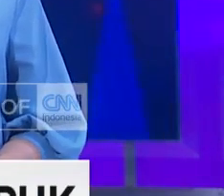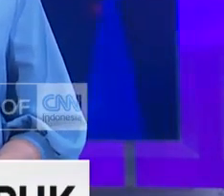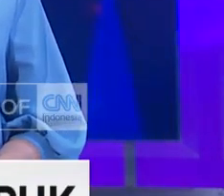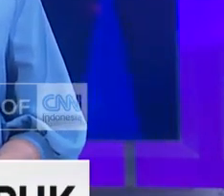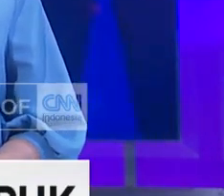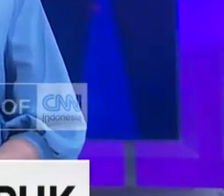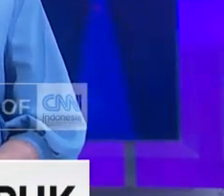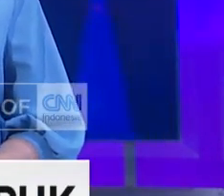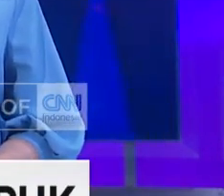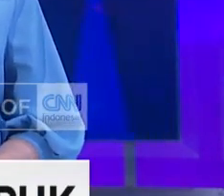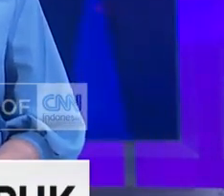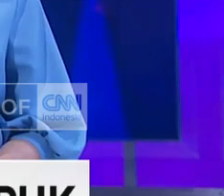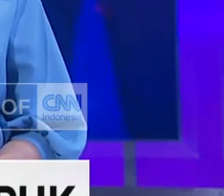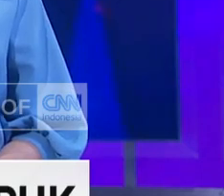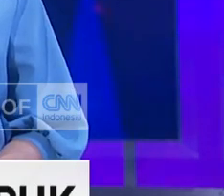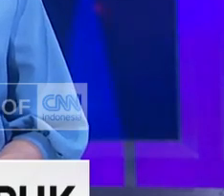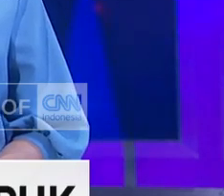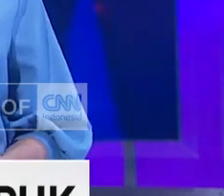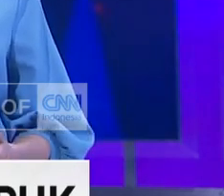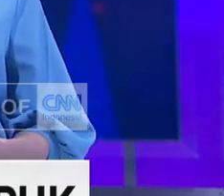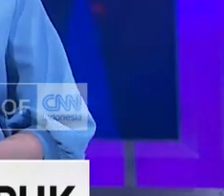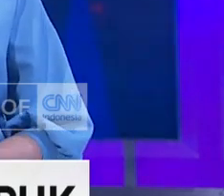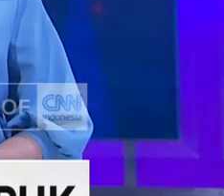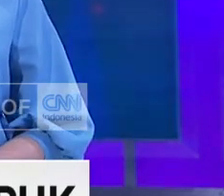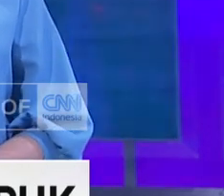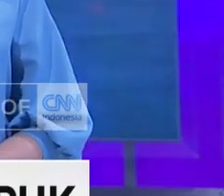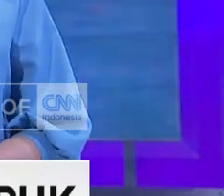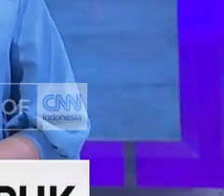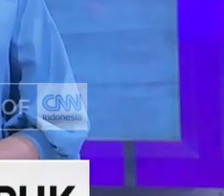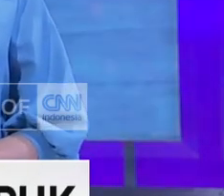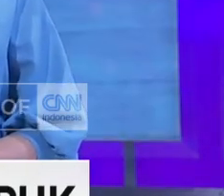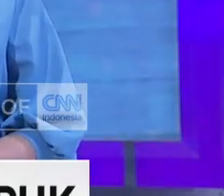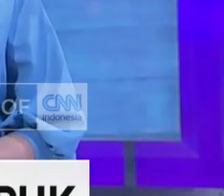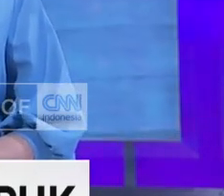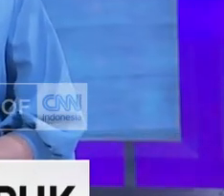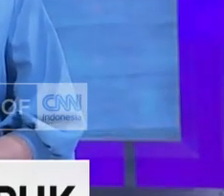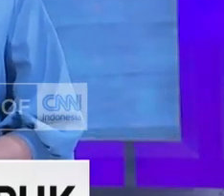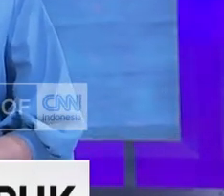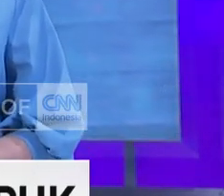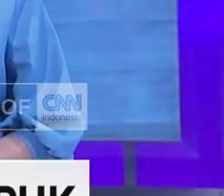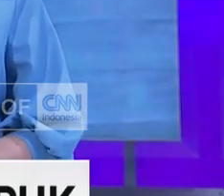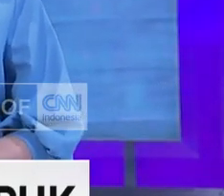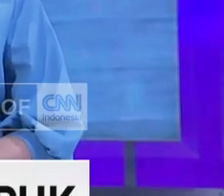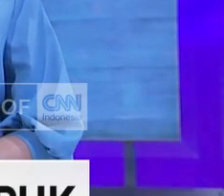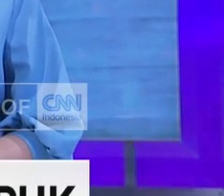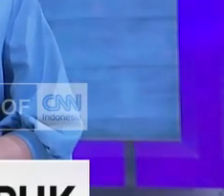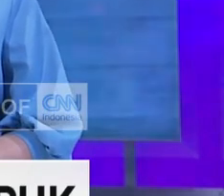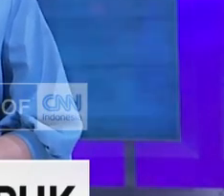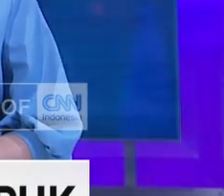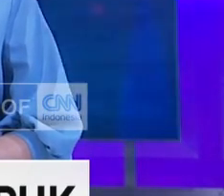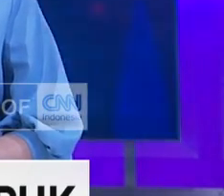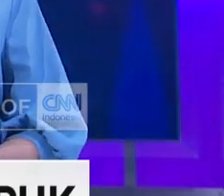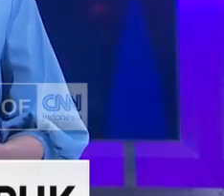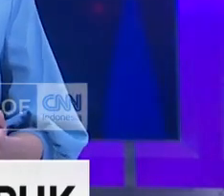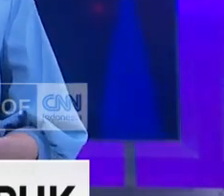protokol kesehatan di tempat kerja saat pemberlakuan ppkm darurat kemenaker juga akan membuat formulasi untuk mencegah terjadinya